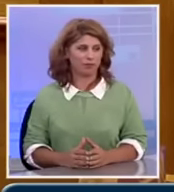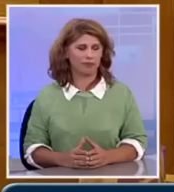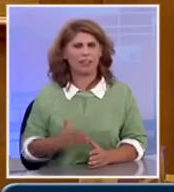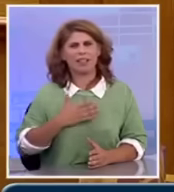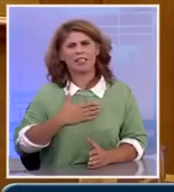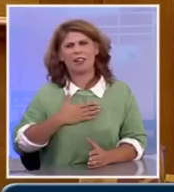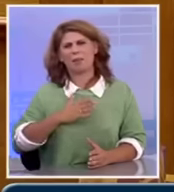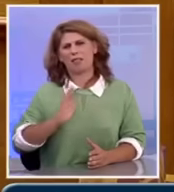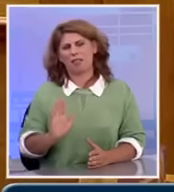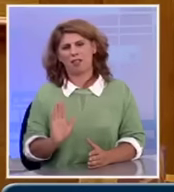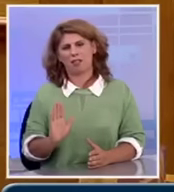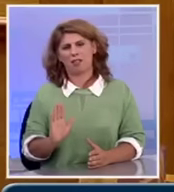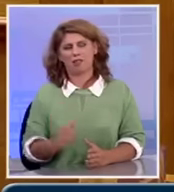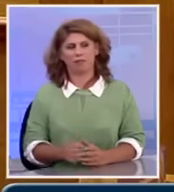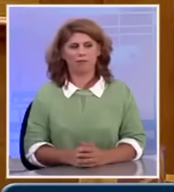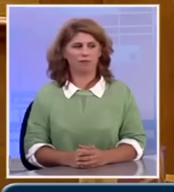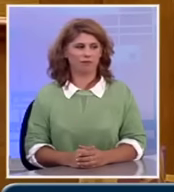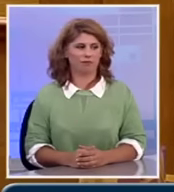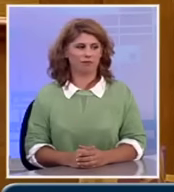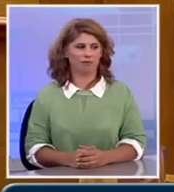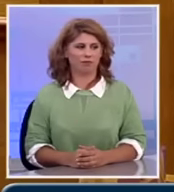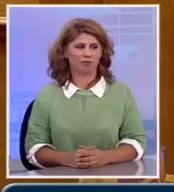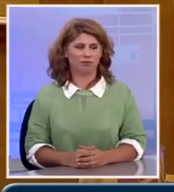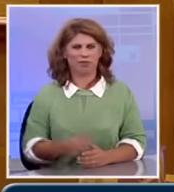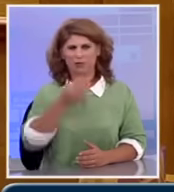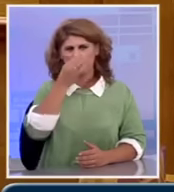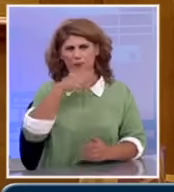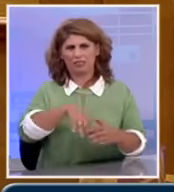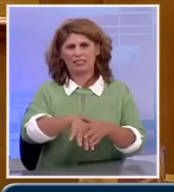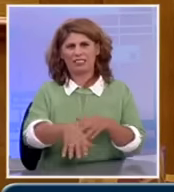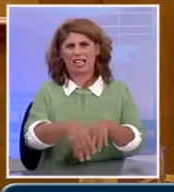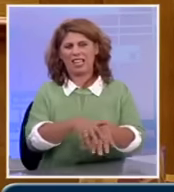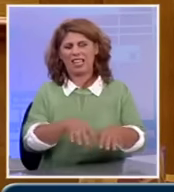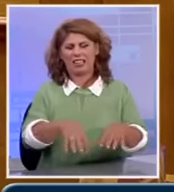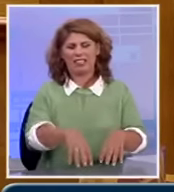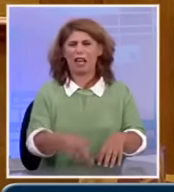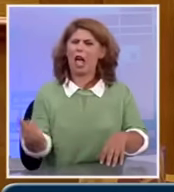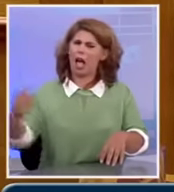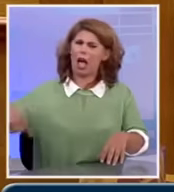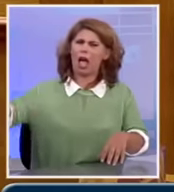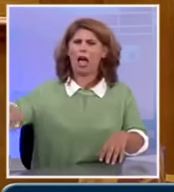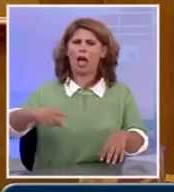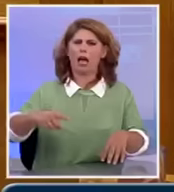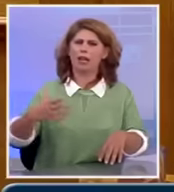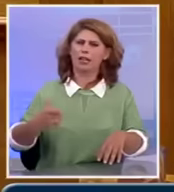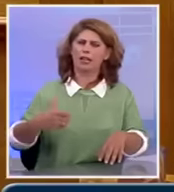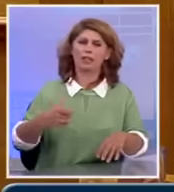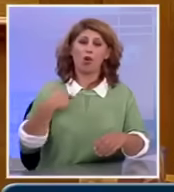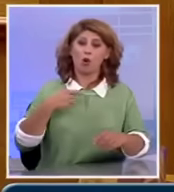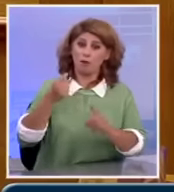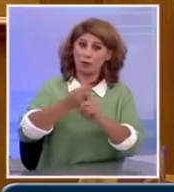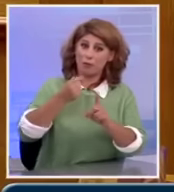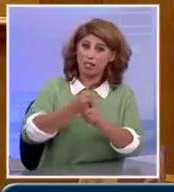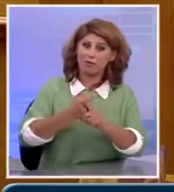θέλει να βάλει τα χέρια του να τα λερώσει διότι κάνουν άλλοι τη βρωμικη δουλειά όλους αυτούς που υπερασπίζεται με